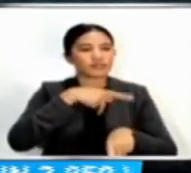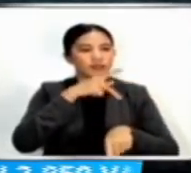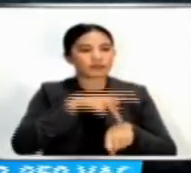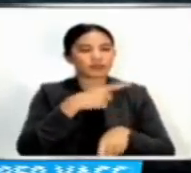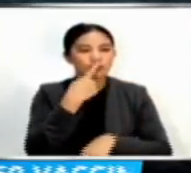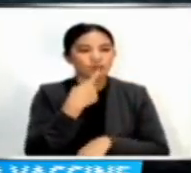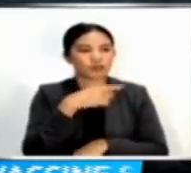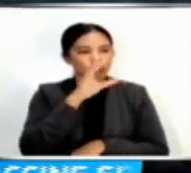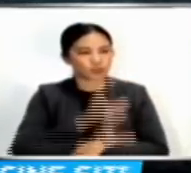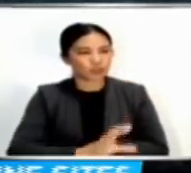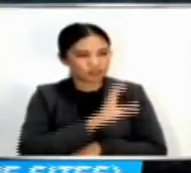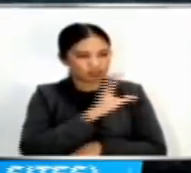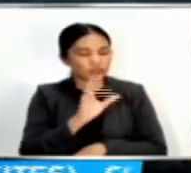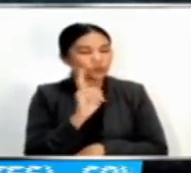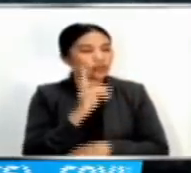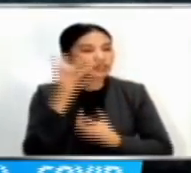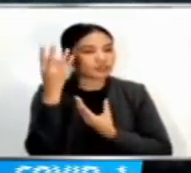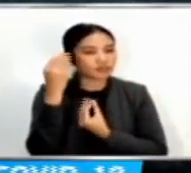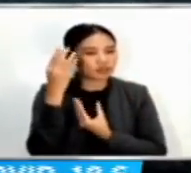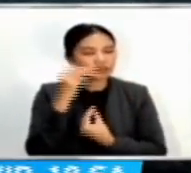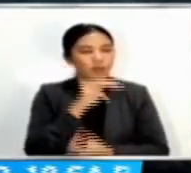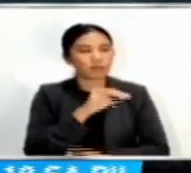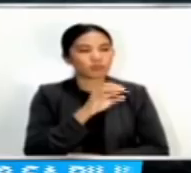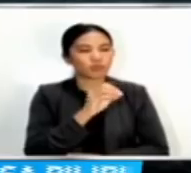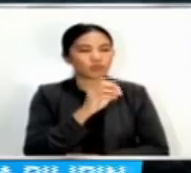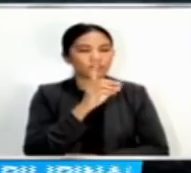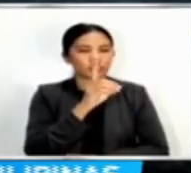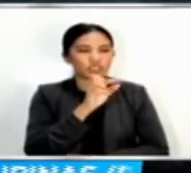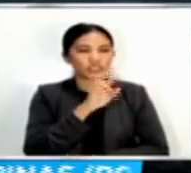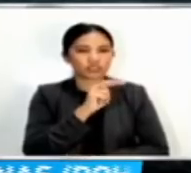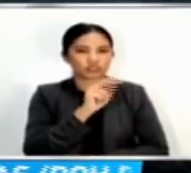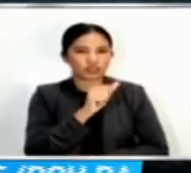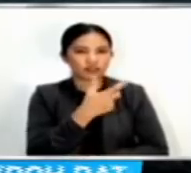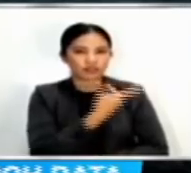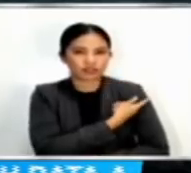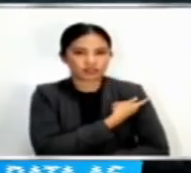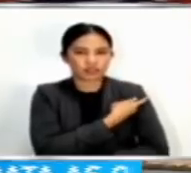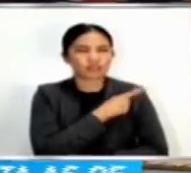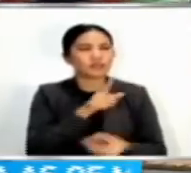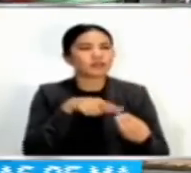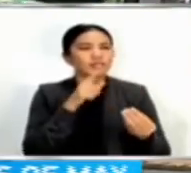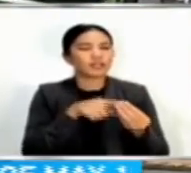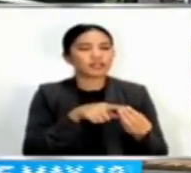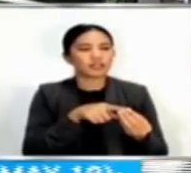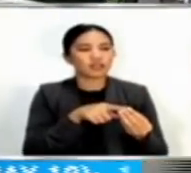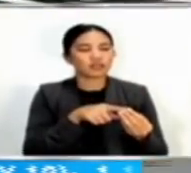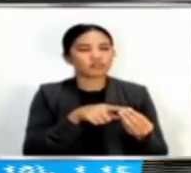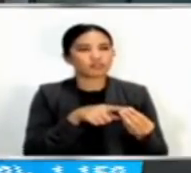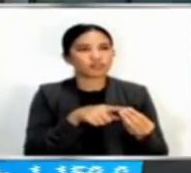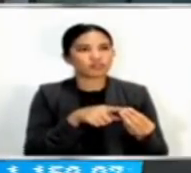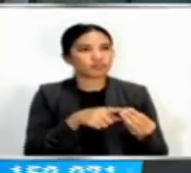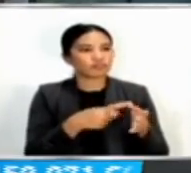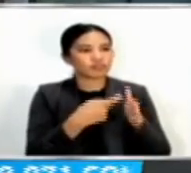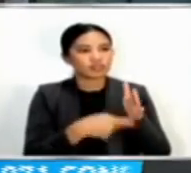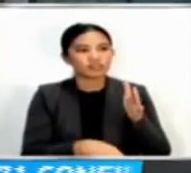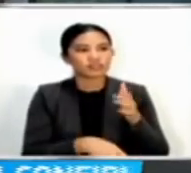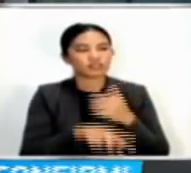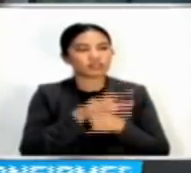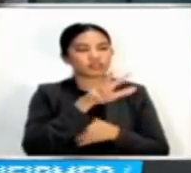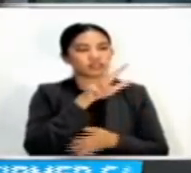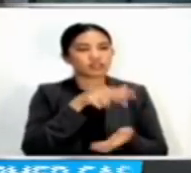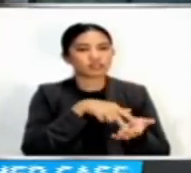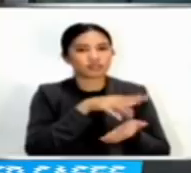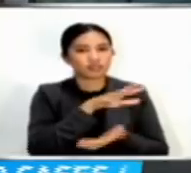na nagkakahalaga ng 3,500. Oh, medyo hindi ako updated doon